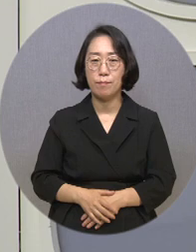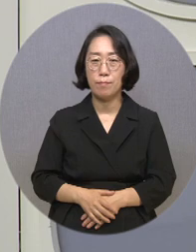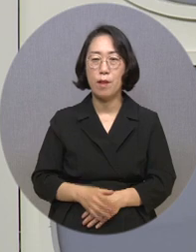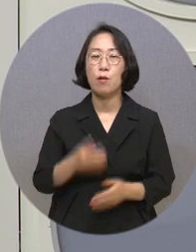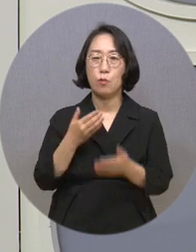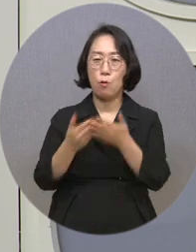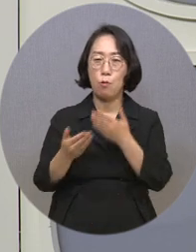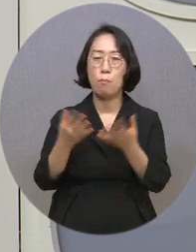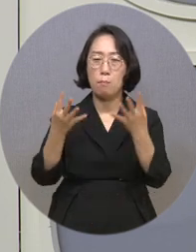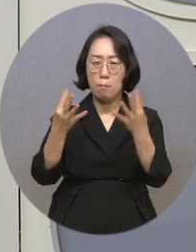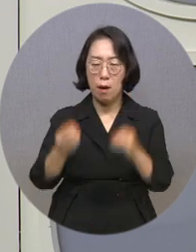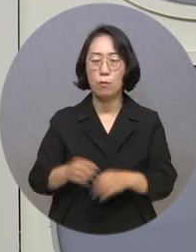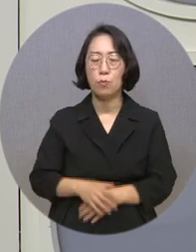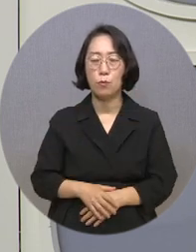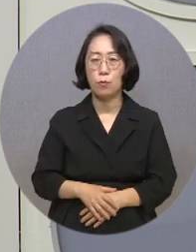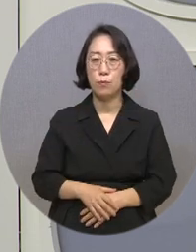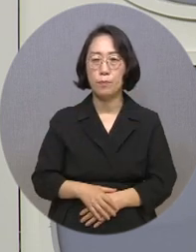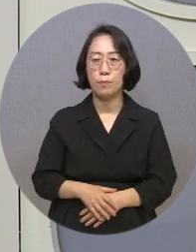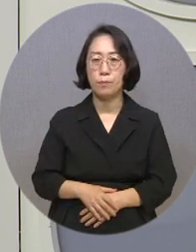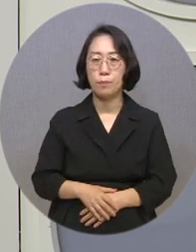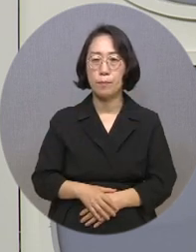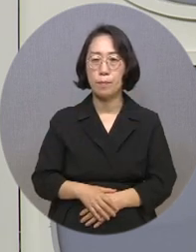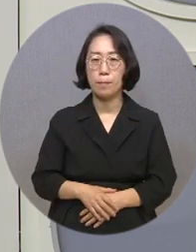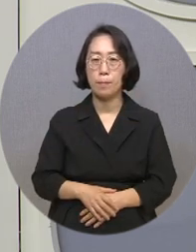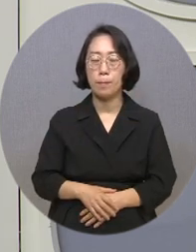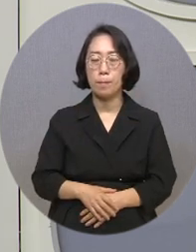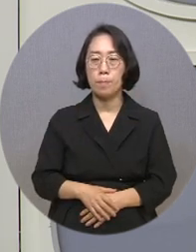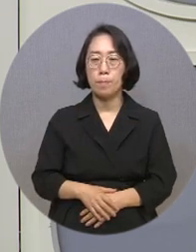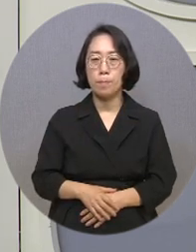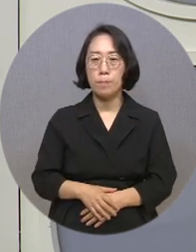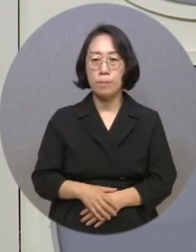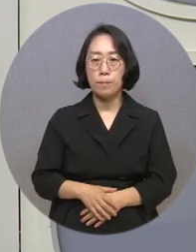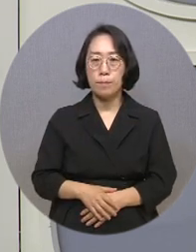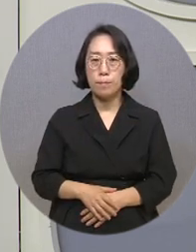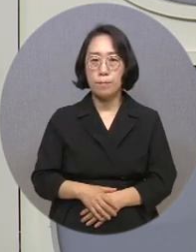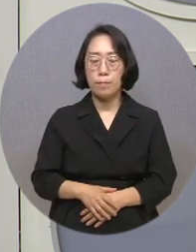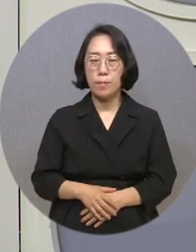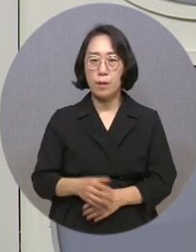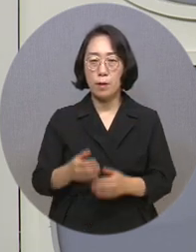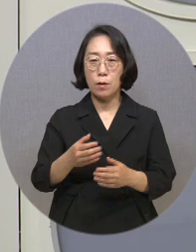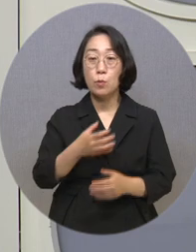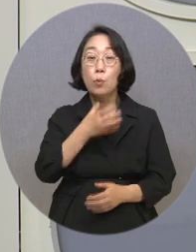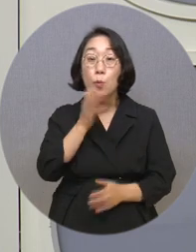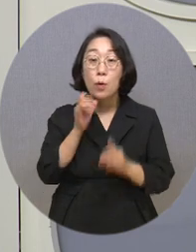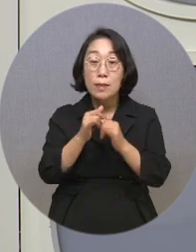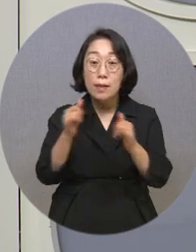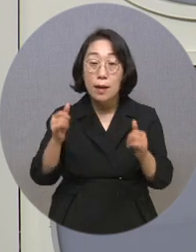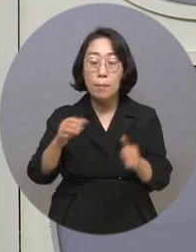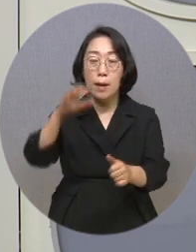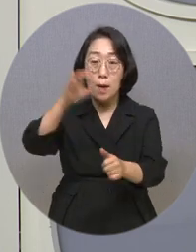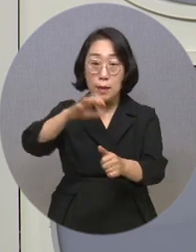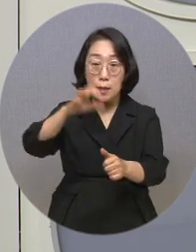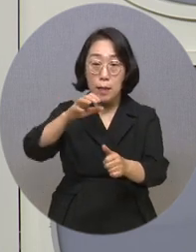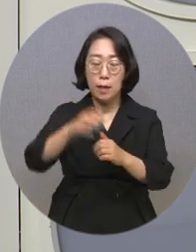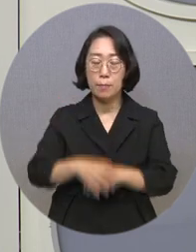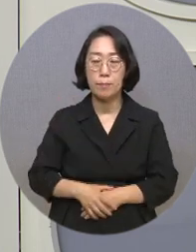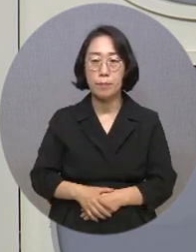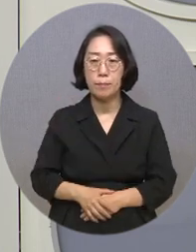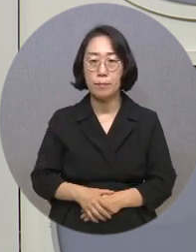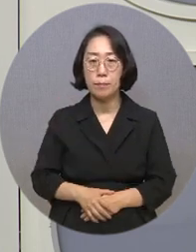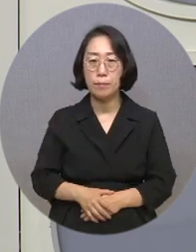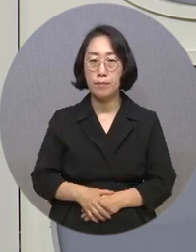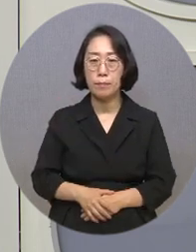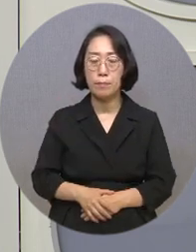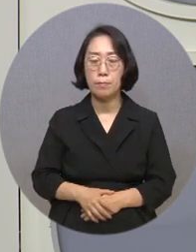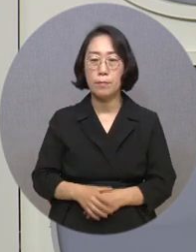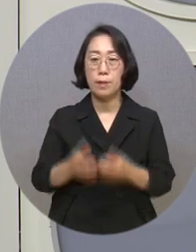많죠. 네. 많은데 네. 이제 주로 어떤 사례? 학대, 노인 학대죠. 아 그러니까 네. 어떻게? 이제